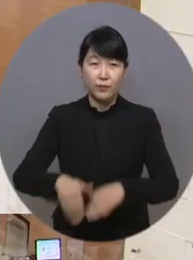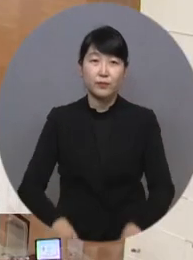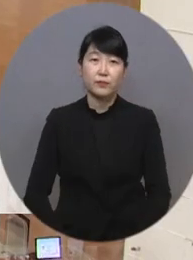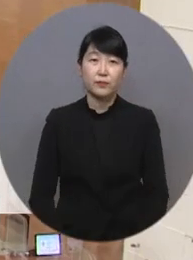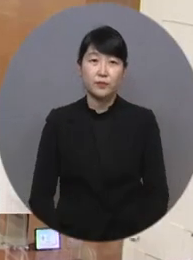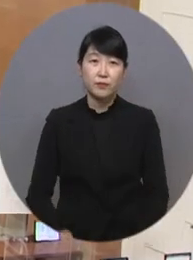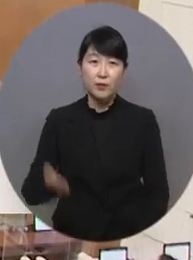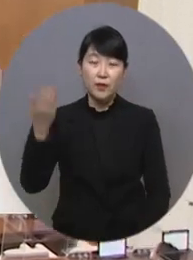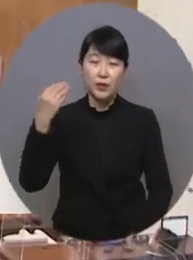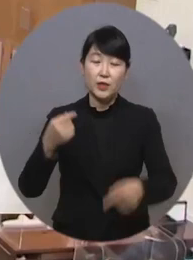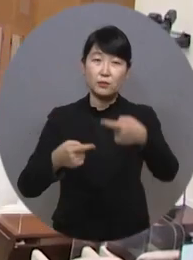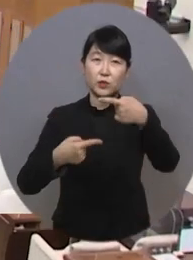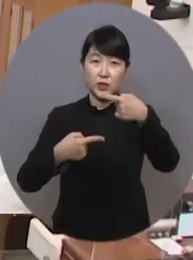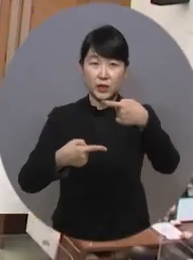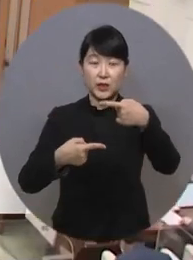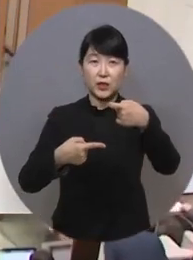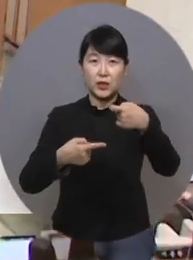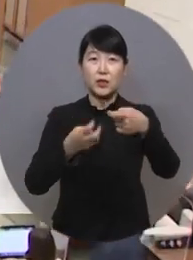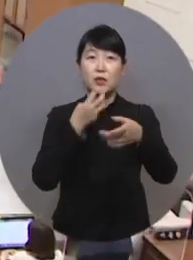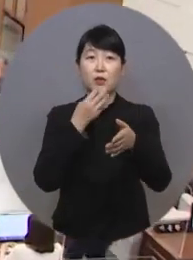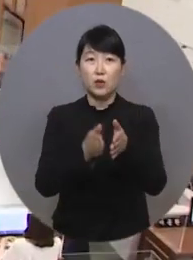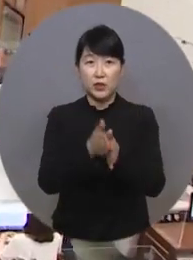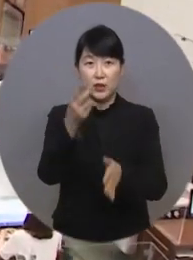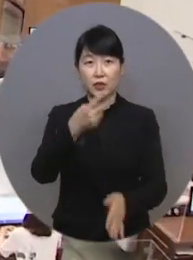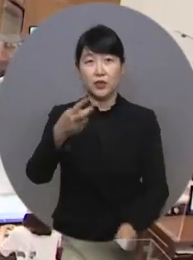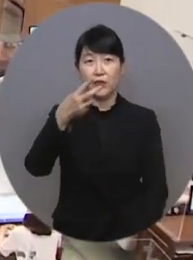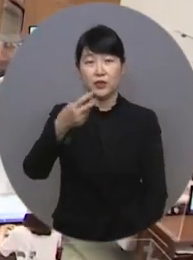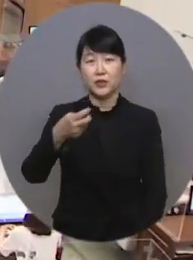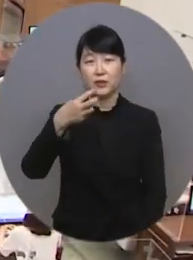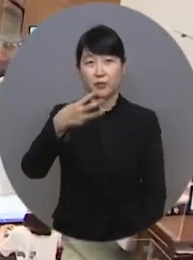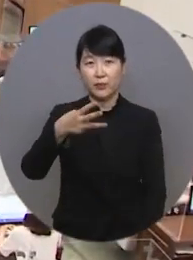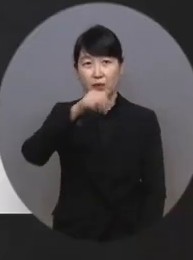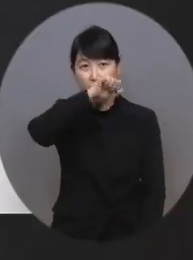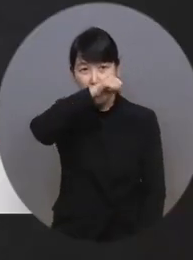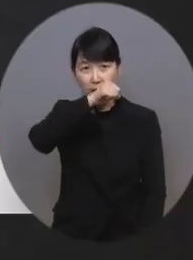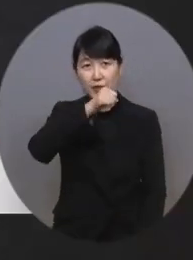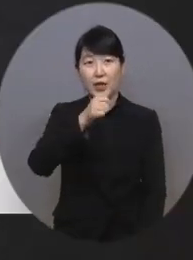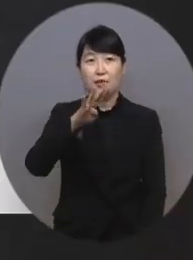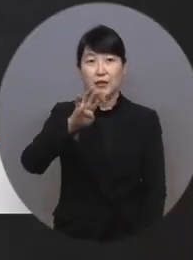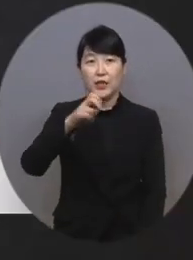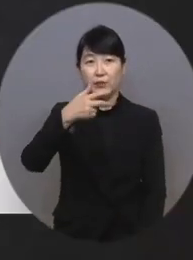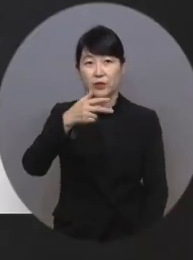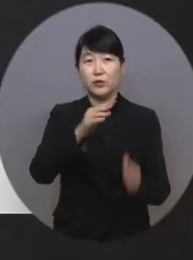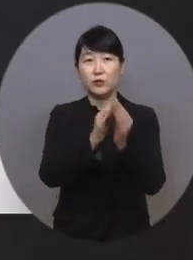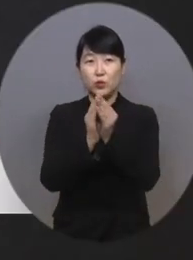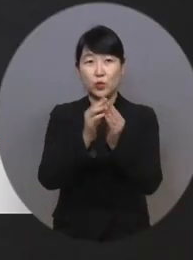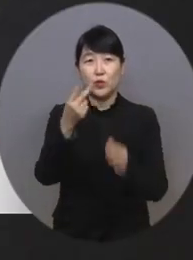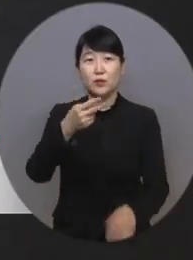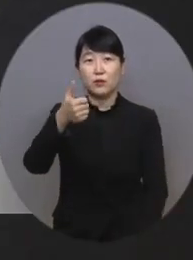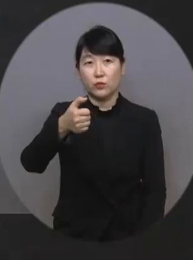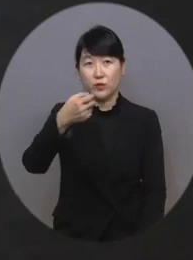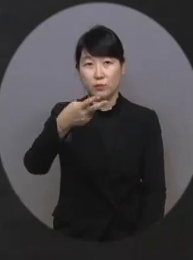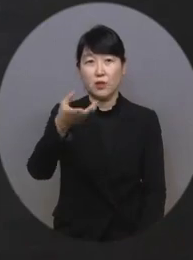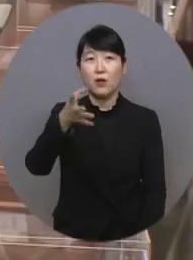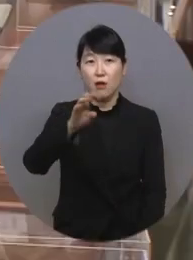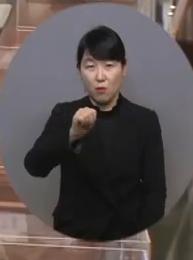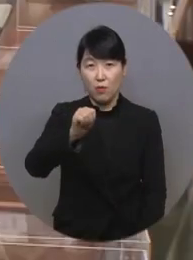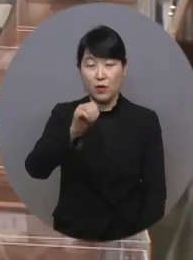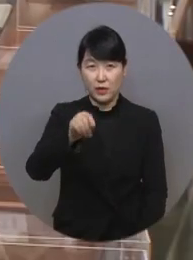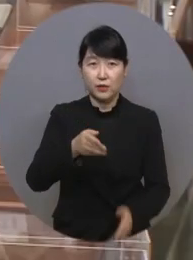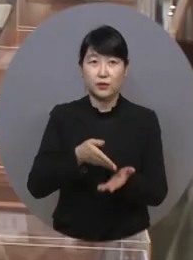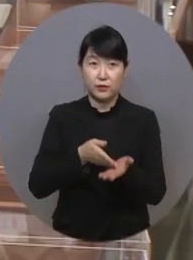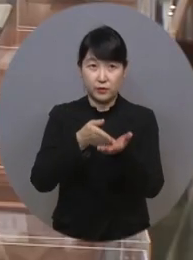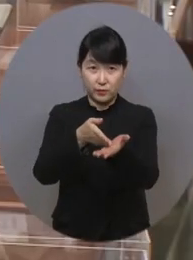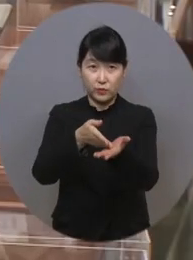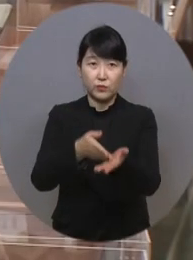지난 1일 서울시는 2023년도 예산안 47조 2052억 원을 편성해 서울시 의회에 제출했습니다.